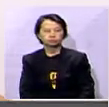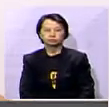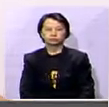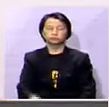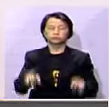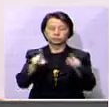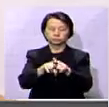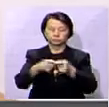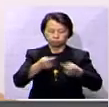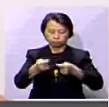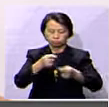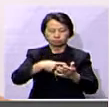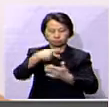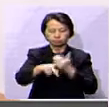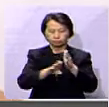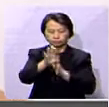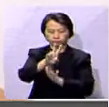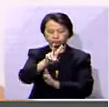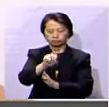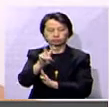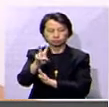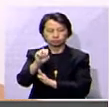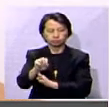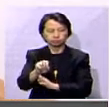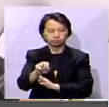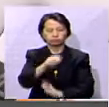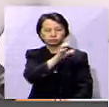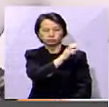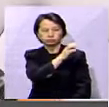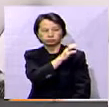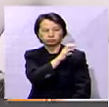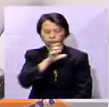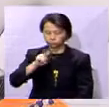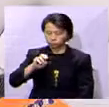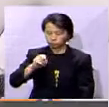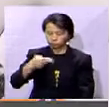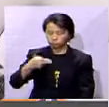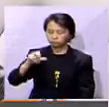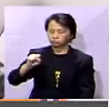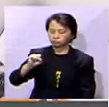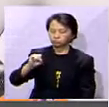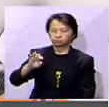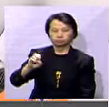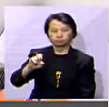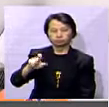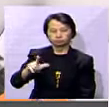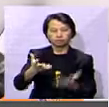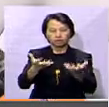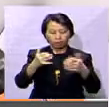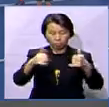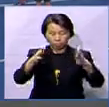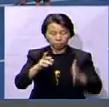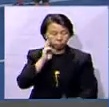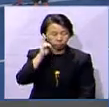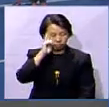Dalam perkembangan sama, pengendali projek pembangunan 2020 merangkap jurulatih Nur Saiful Zaini Nasiruddin mahu pemain remaja